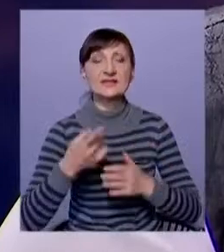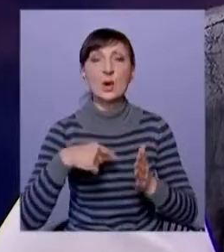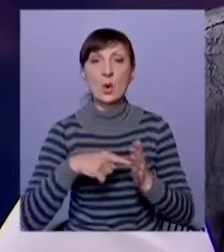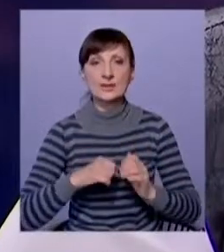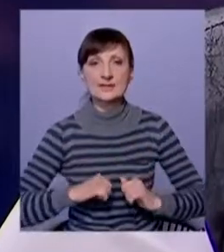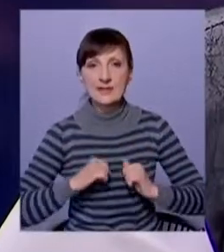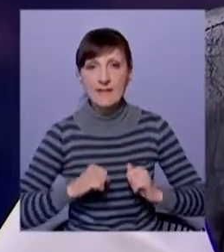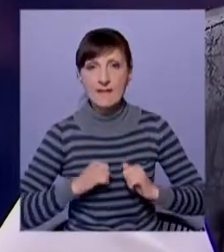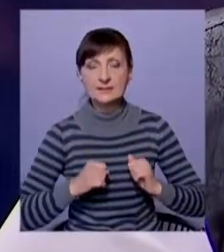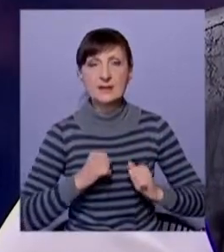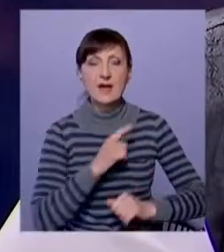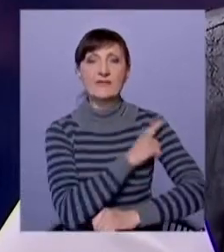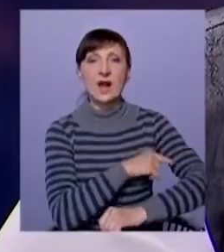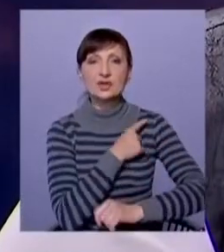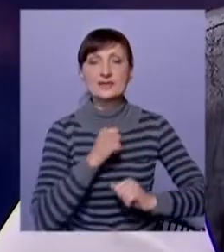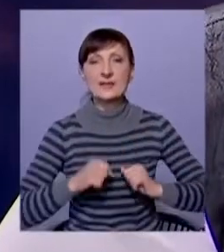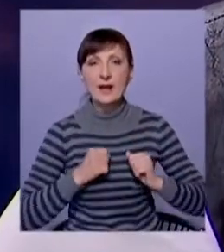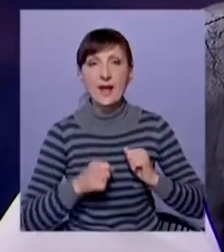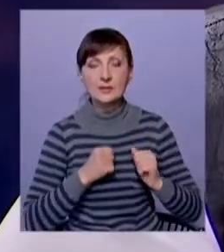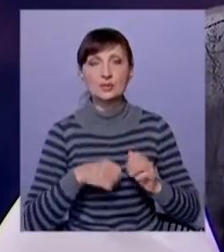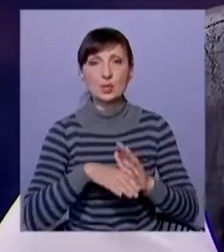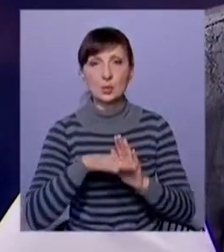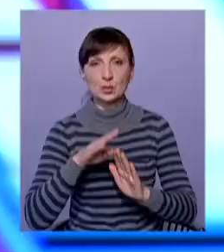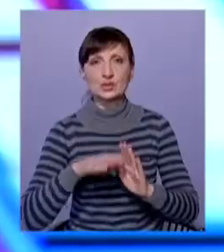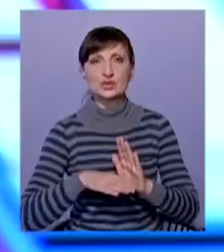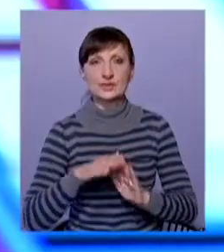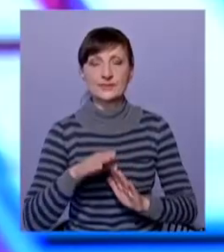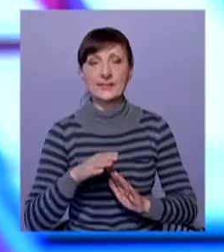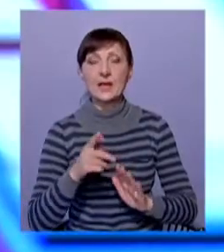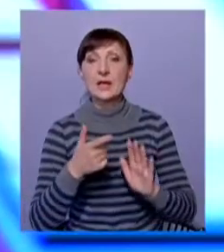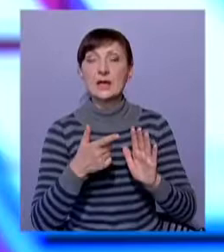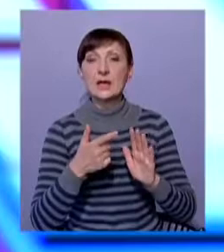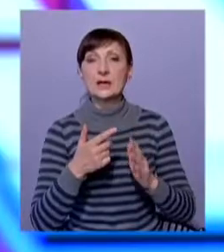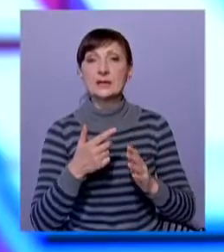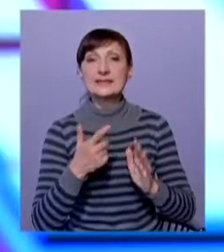работает здравоохранение, чтобы улучшить эти индикаторы. 78 потому что они лет, отражают. Да, вы сказали?